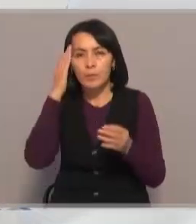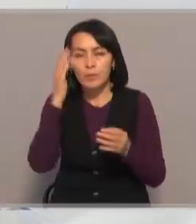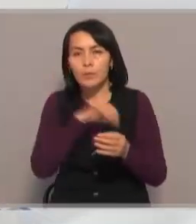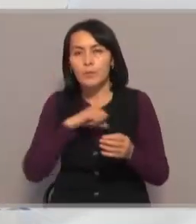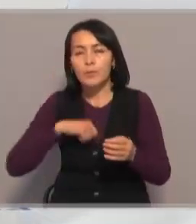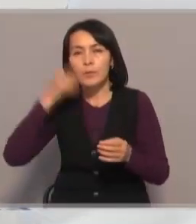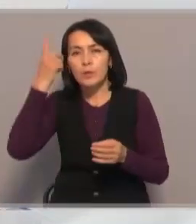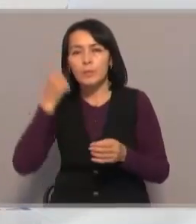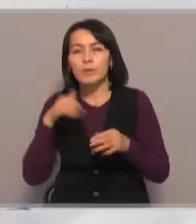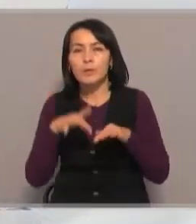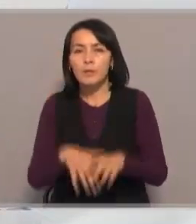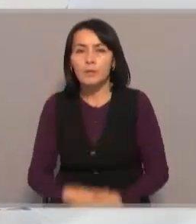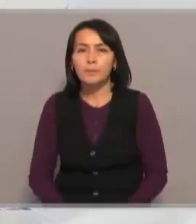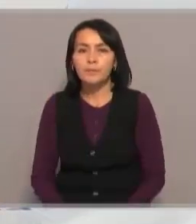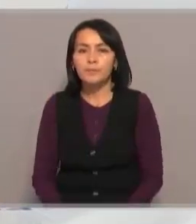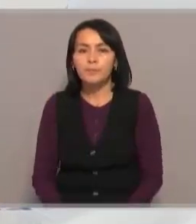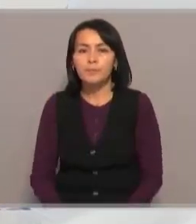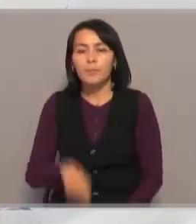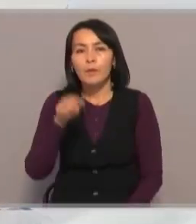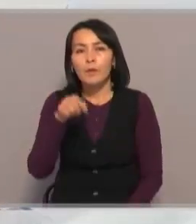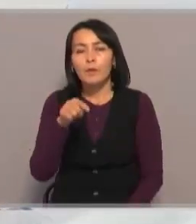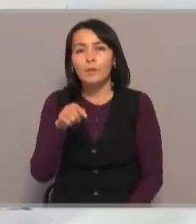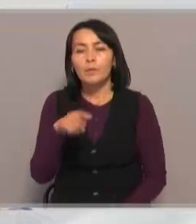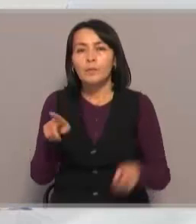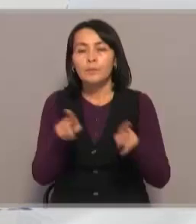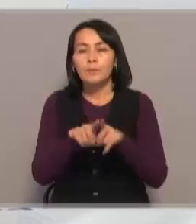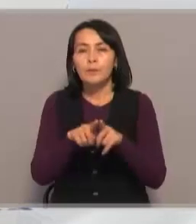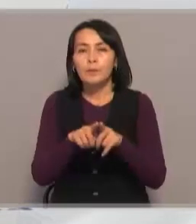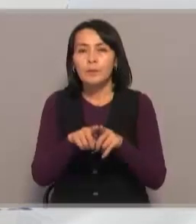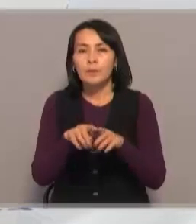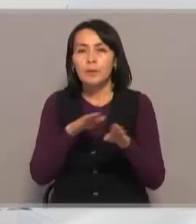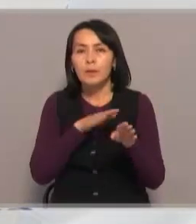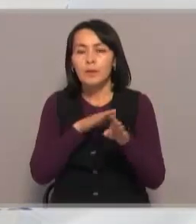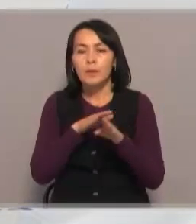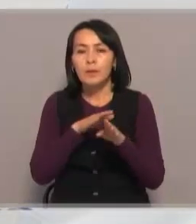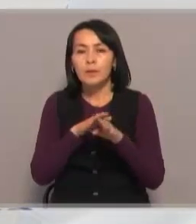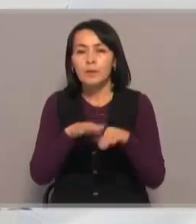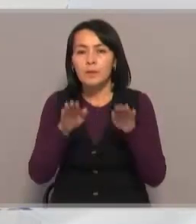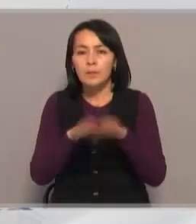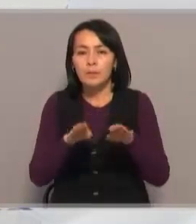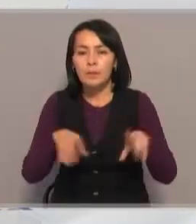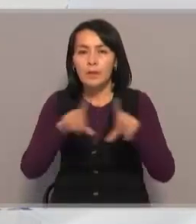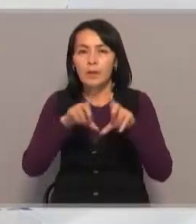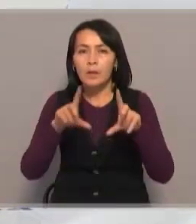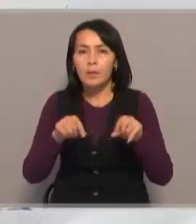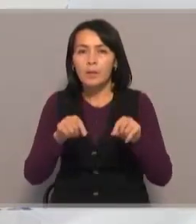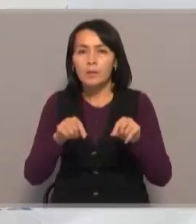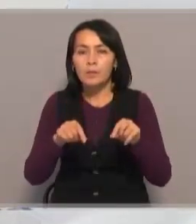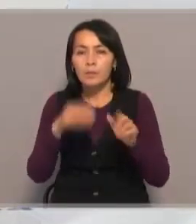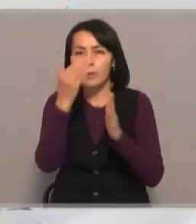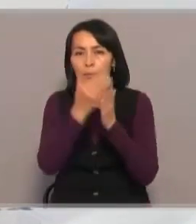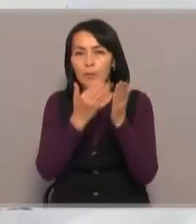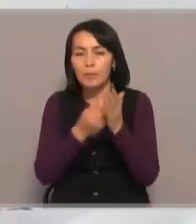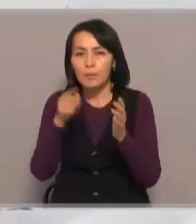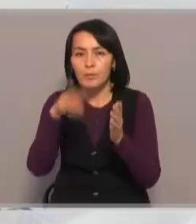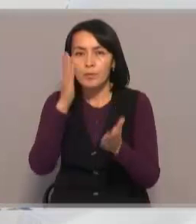мекеме өзі шеше алады. Тура сол секілді организация образования балабақша бойынша, онда да бүкіл мәліметтер бірден